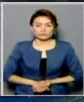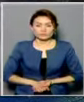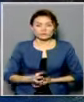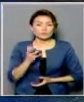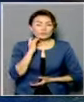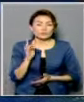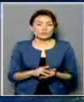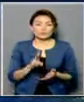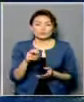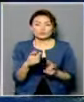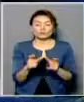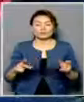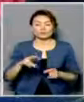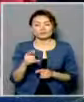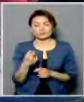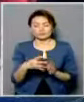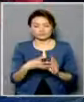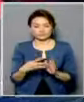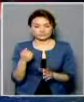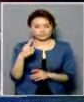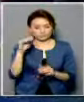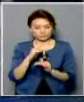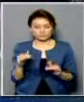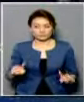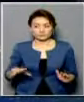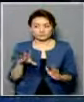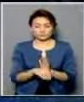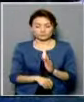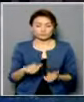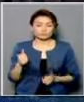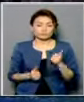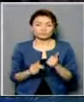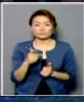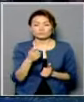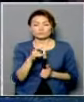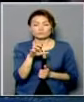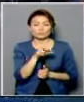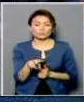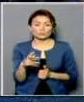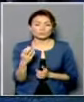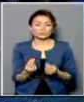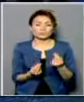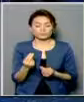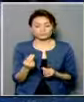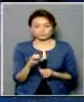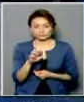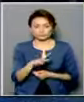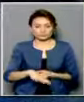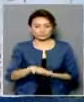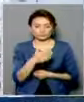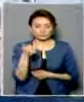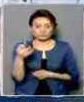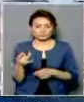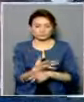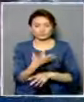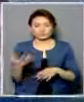Қызылорда қаласында ұлттық мектеп лигасының 9-11 сынып оқушылары арасында өткен гандболдан ұшқыр доп сайысында Атырау облысы